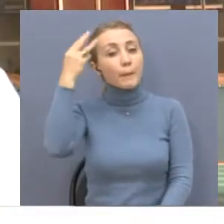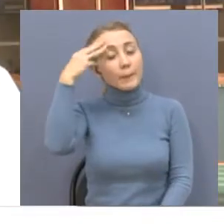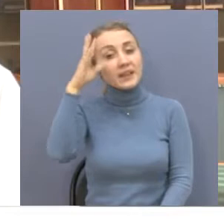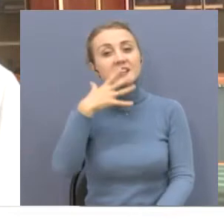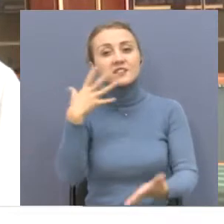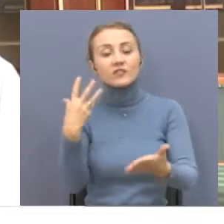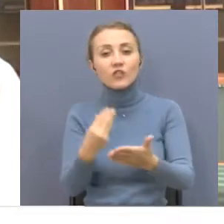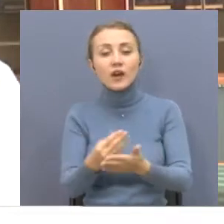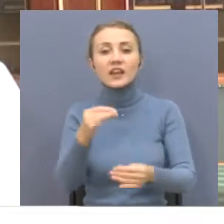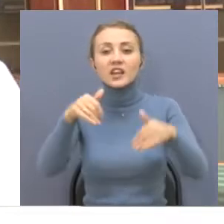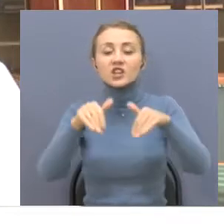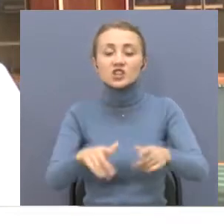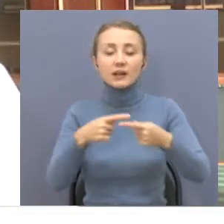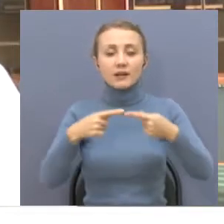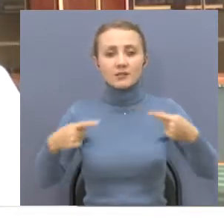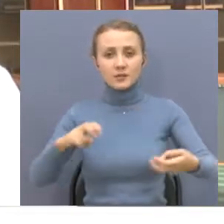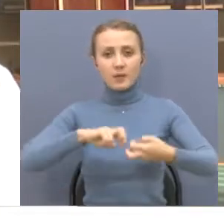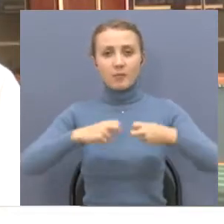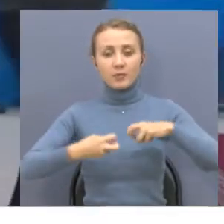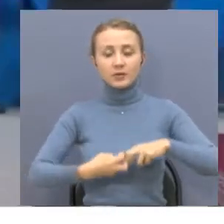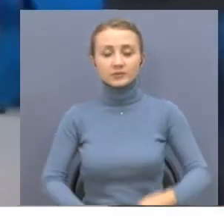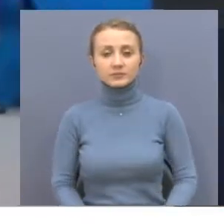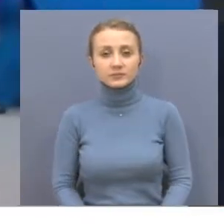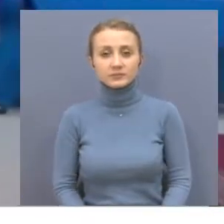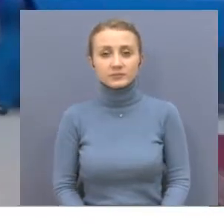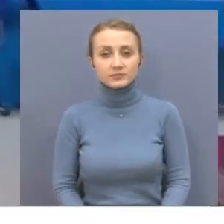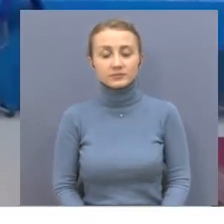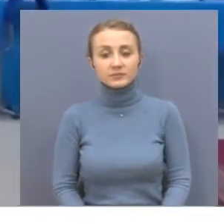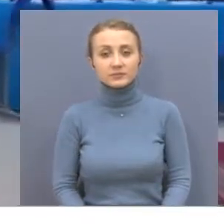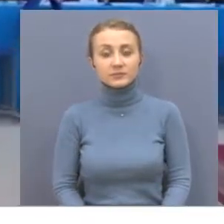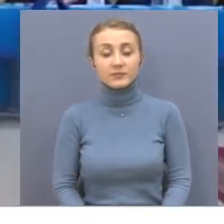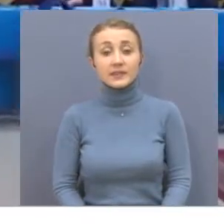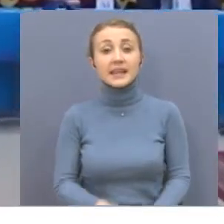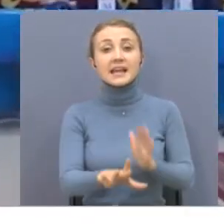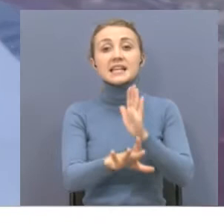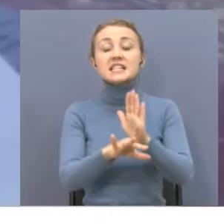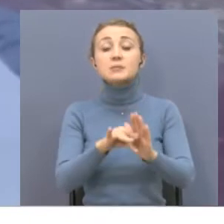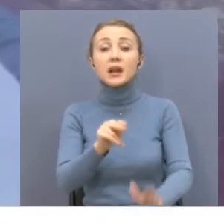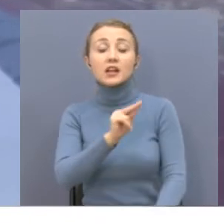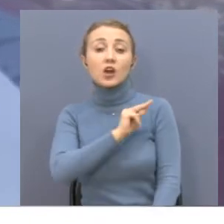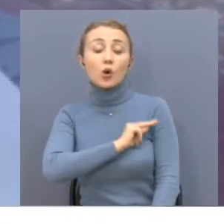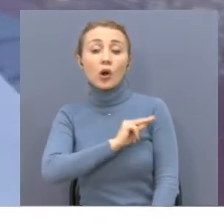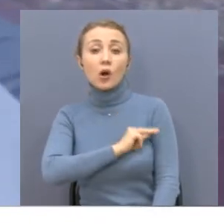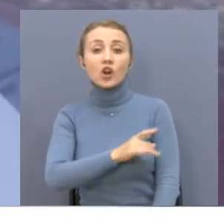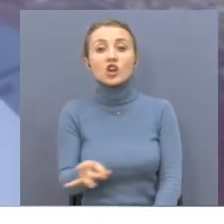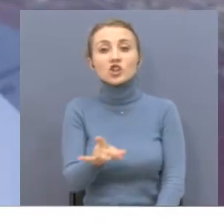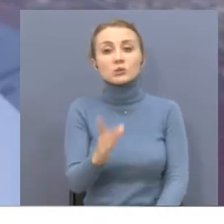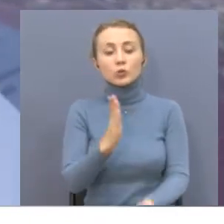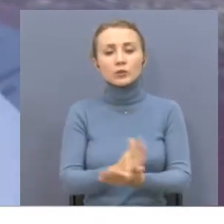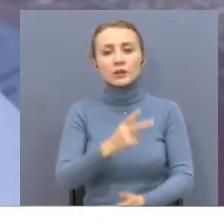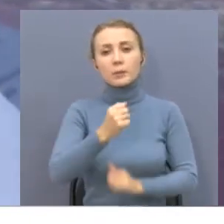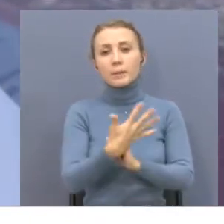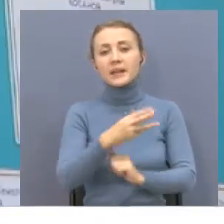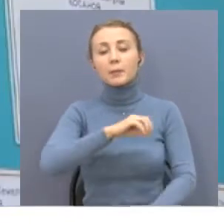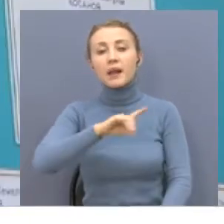мен праймериздер негізінде анықталады. Сайлау науқанына 15 миллиард теңгеден астам қаржы жұмсалды. Орталық сайлау